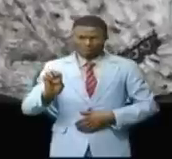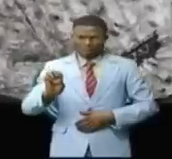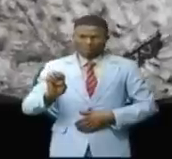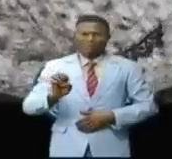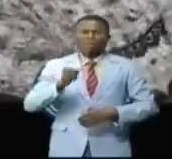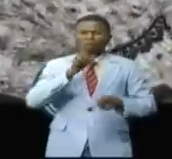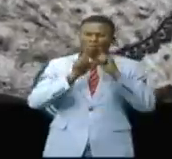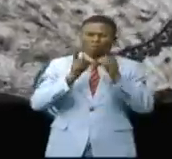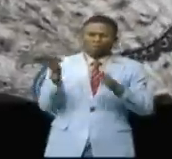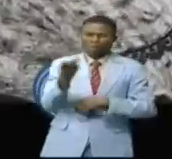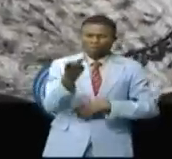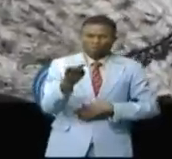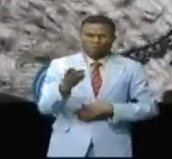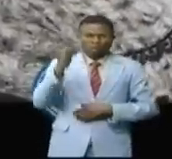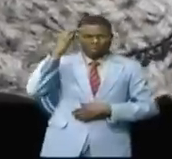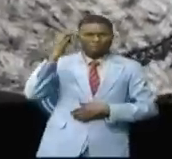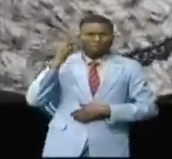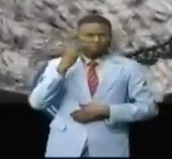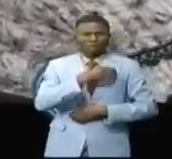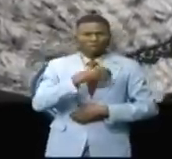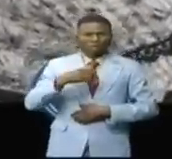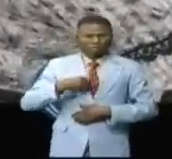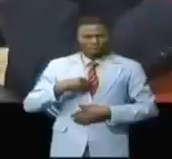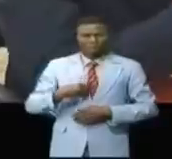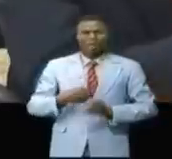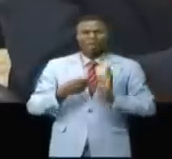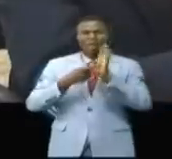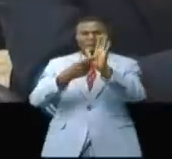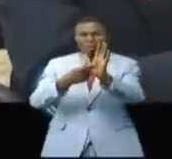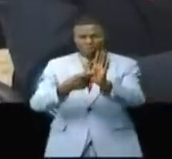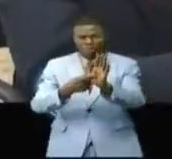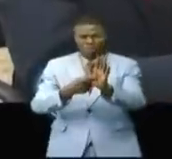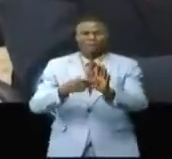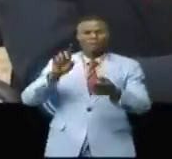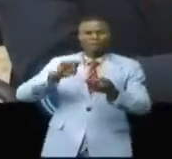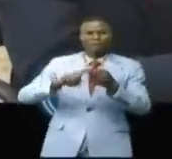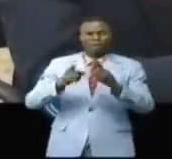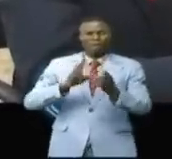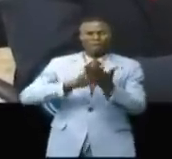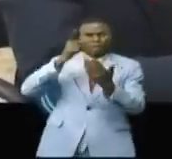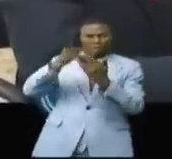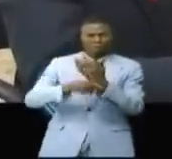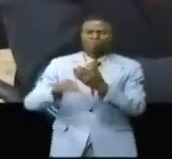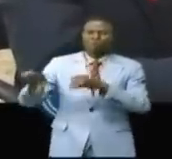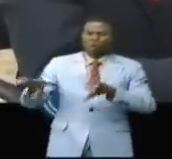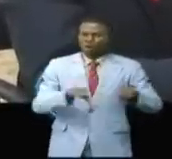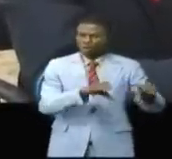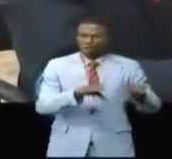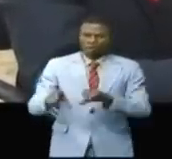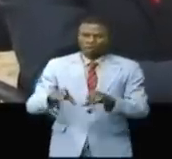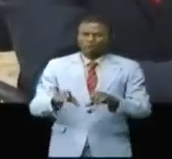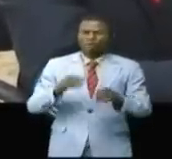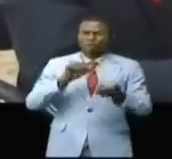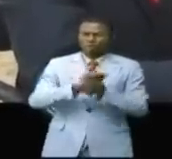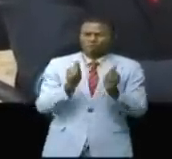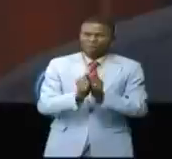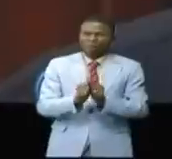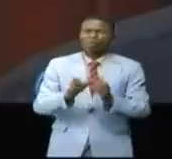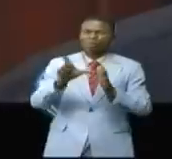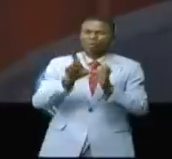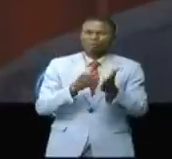entrevue la ministre a présenté succinctement assauts note l'économiste des activités liées à cette mise à